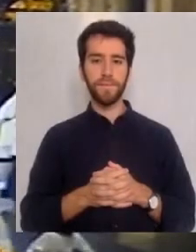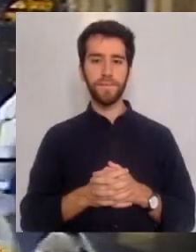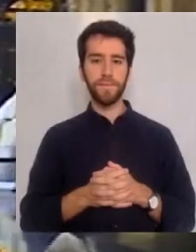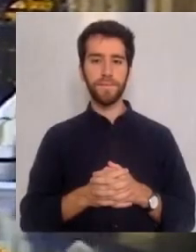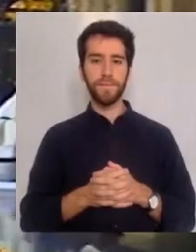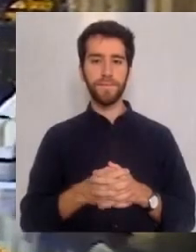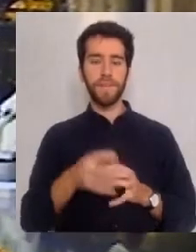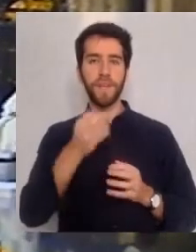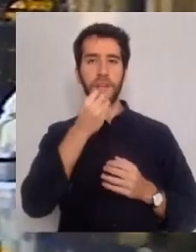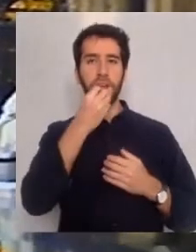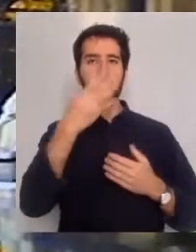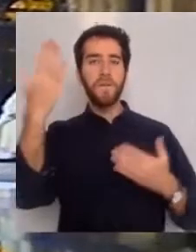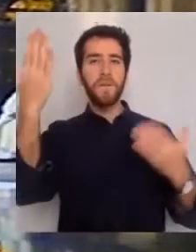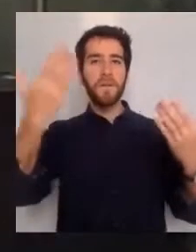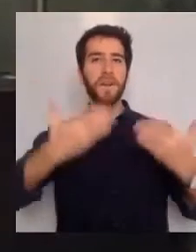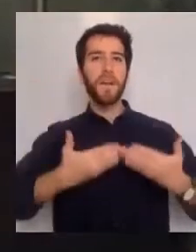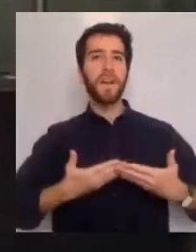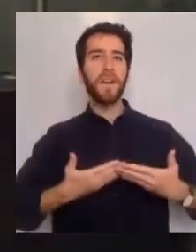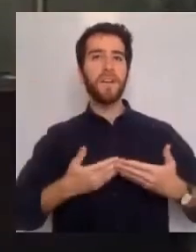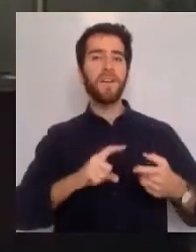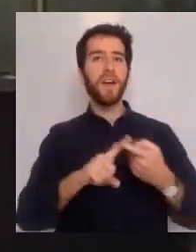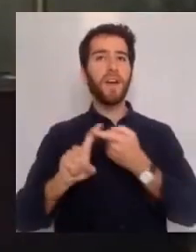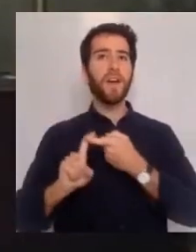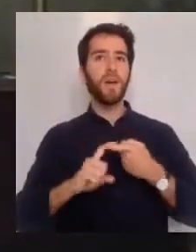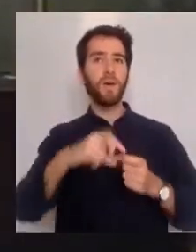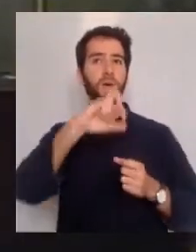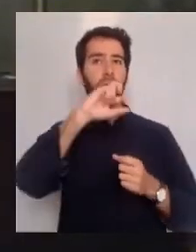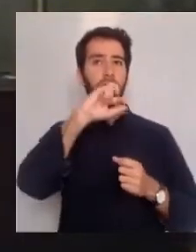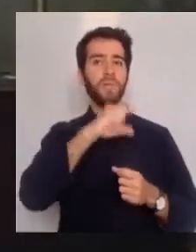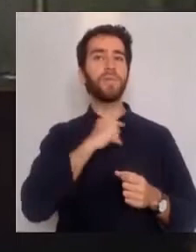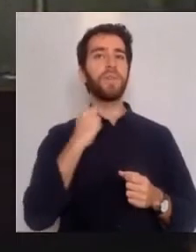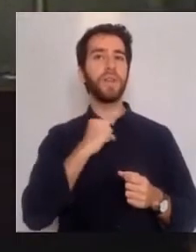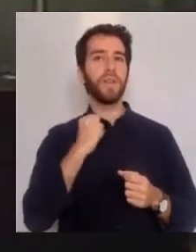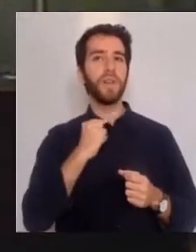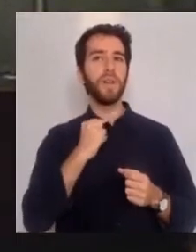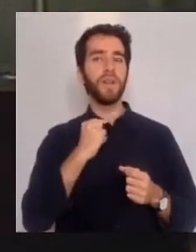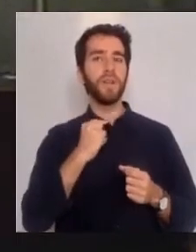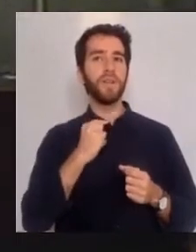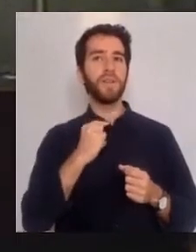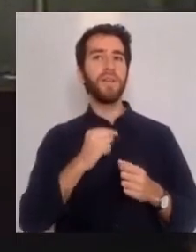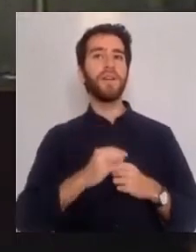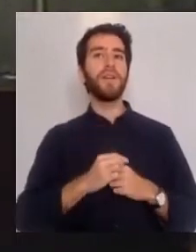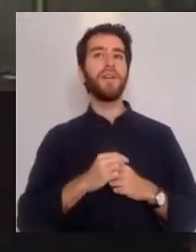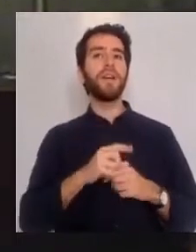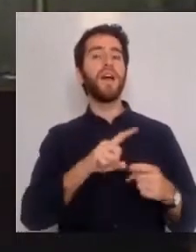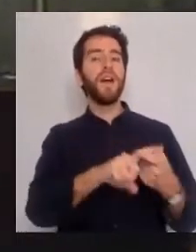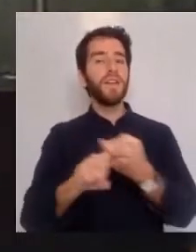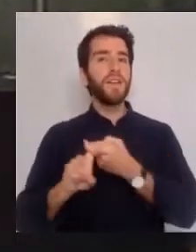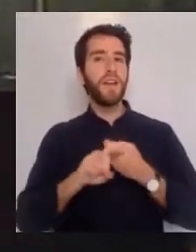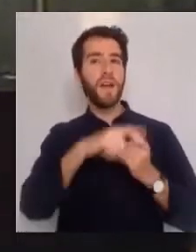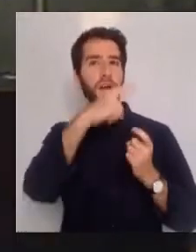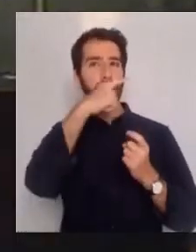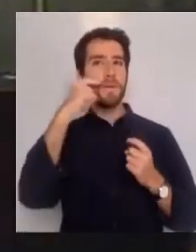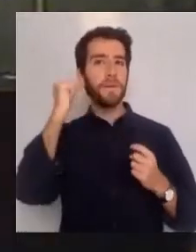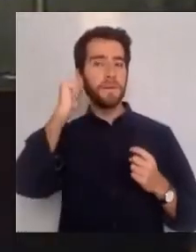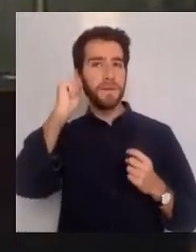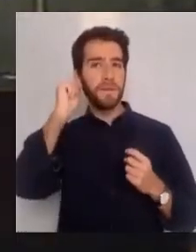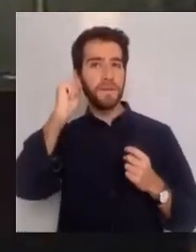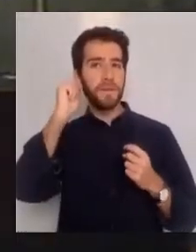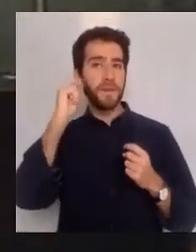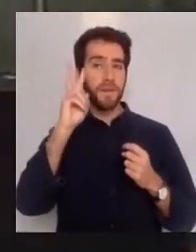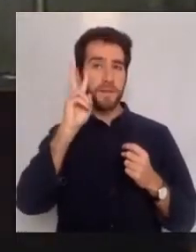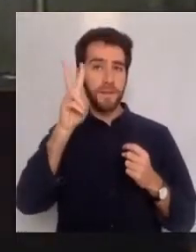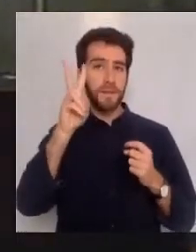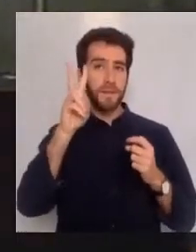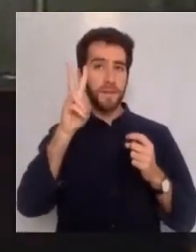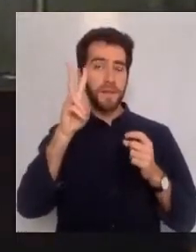Benvolguts germans, bisbes i preveres que ens acompanyeu, germans i germanes que seguiu a